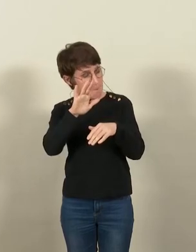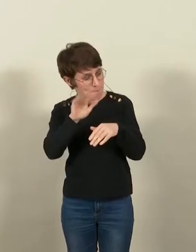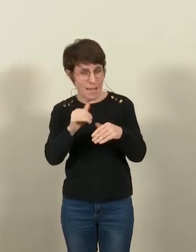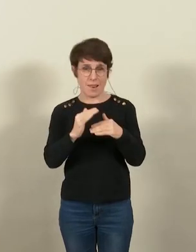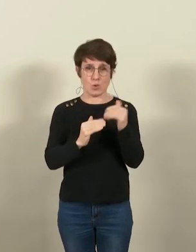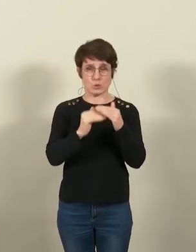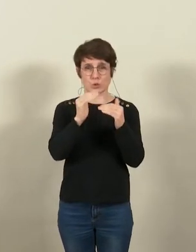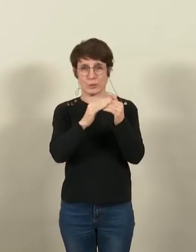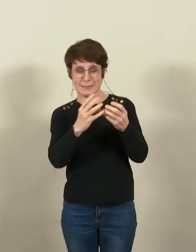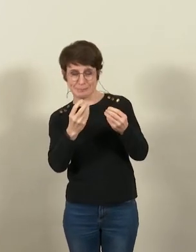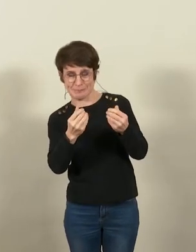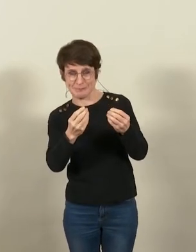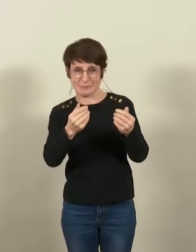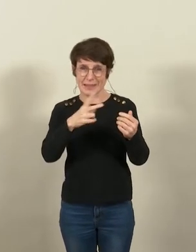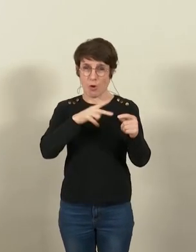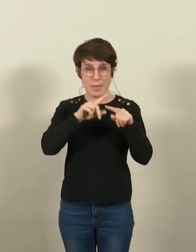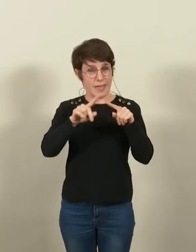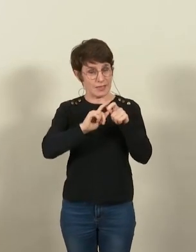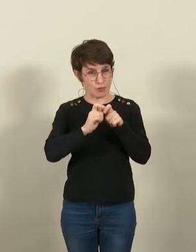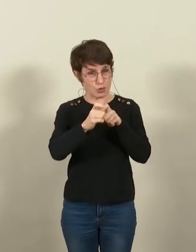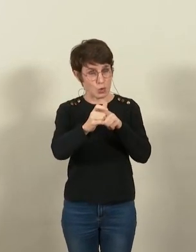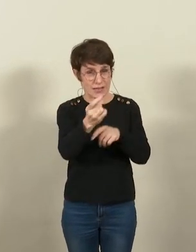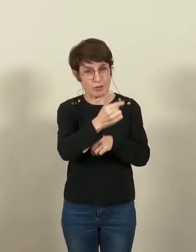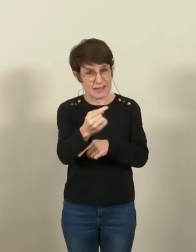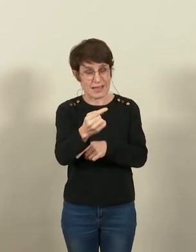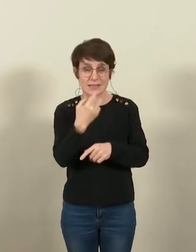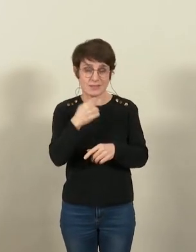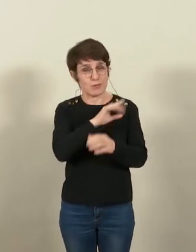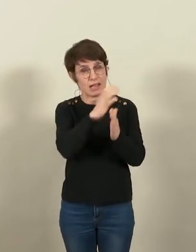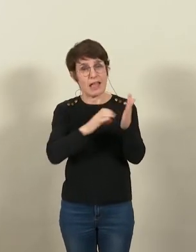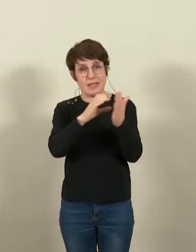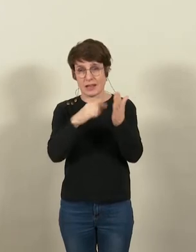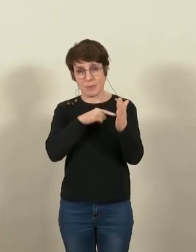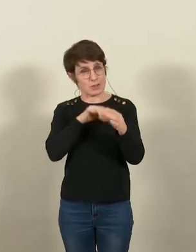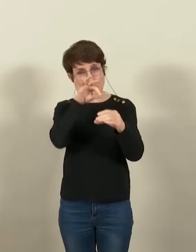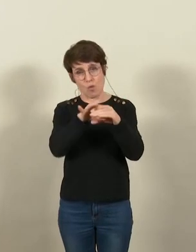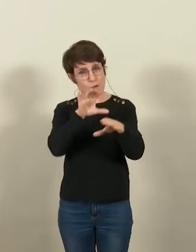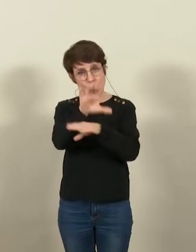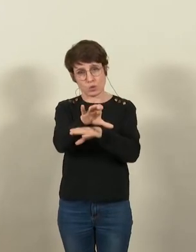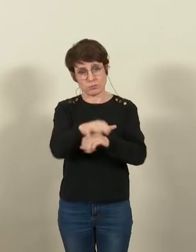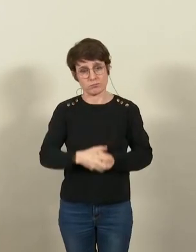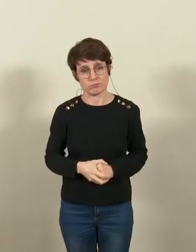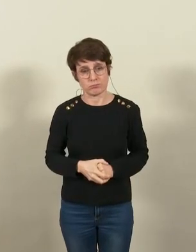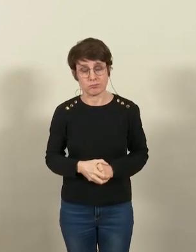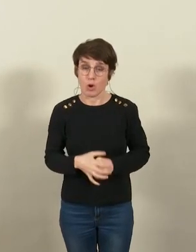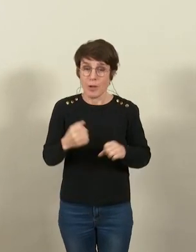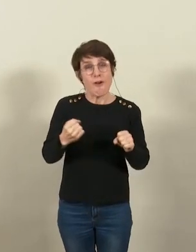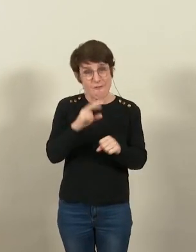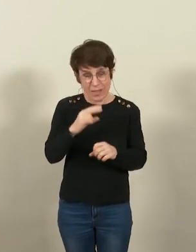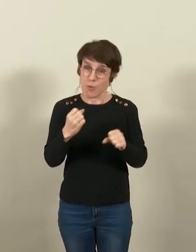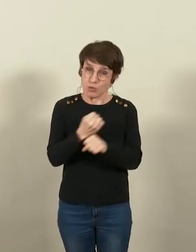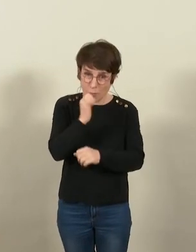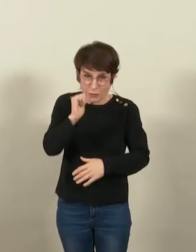conséquences néfastes et non maîtrisées pardon et donc nous voterons contre cette délibération et on le regrette parce que